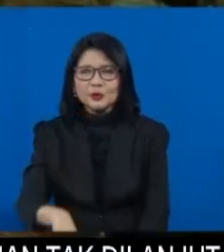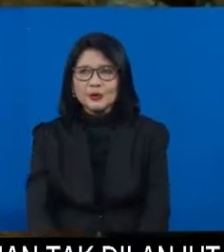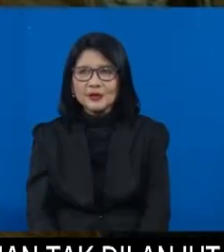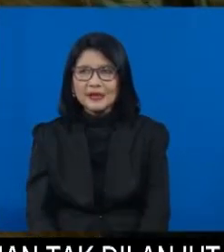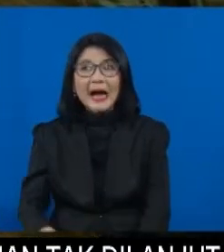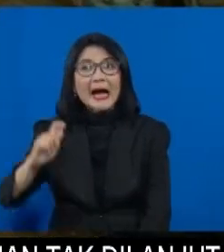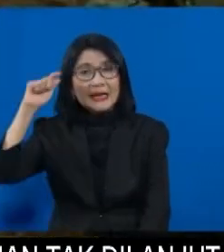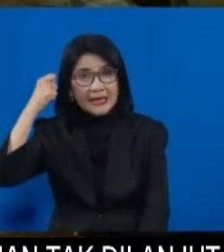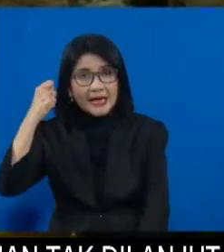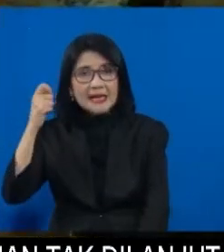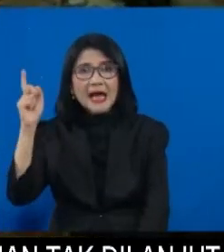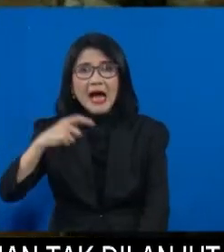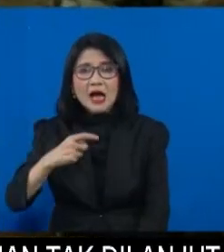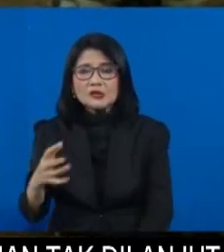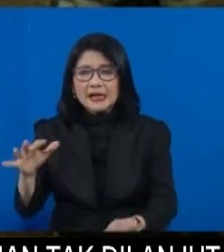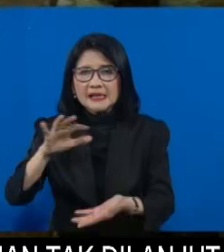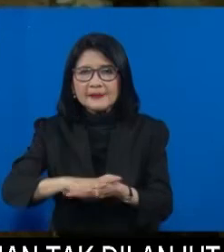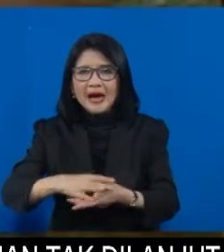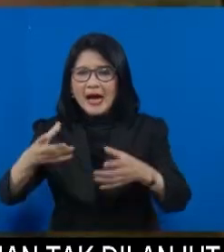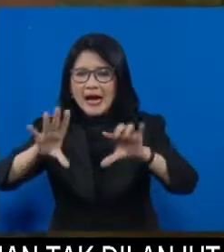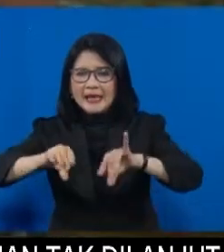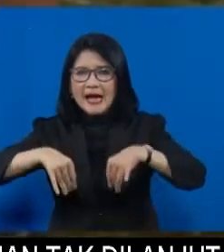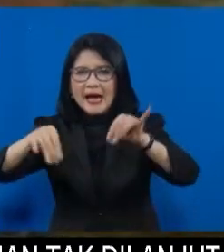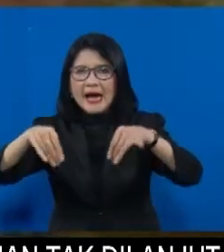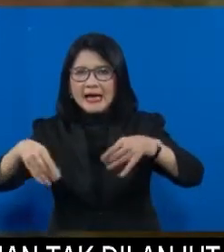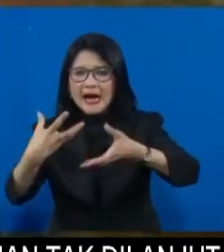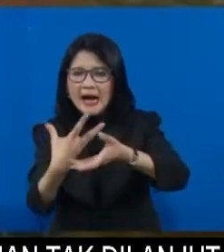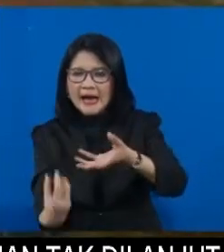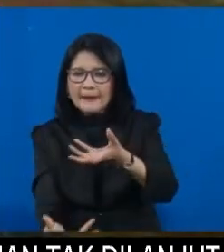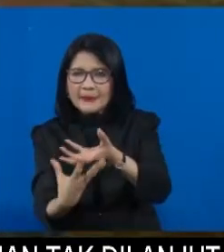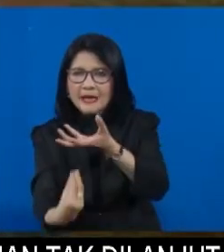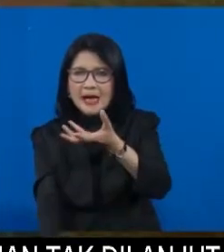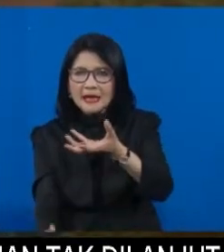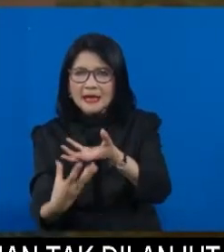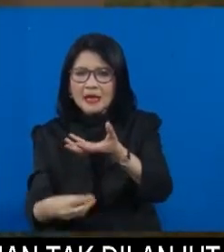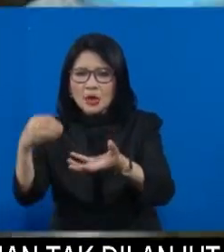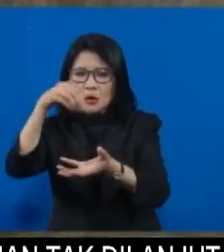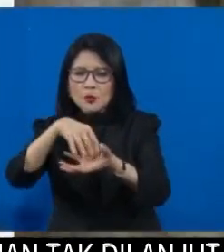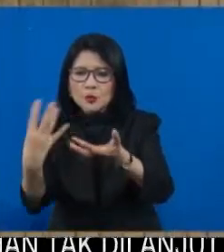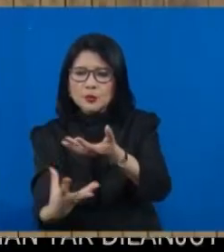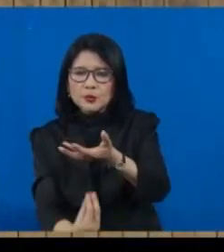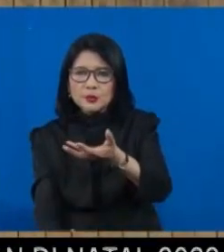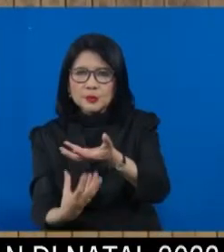Jangan lupa untuk menyimpan kain penyaring agar tidak ada kotoran yang masuk ke dalam susu.